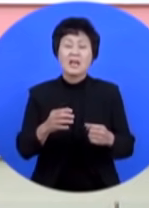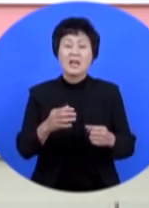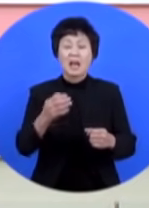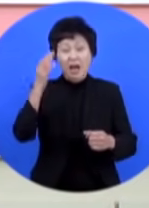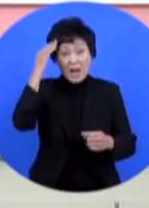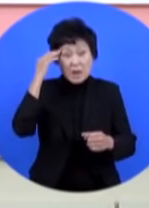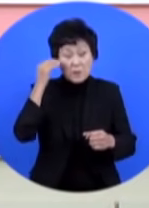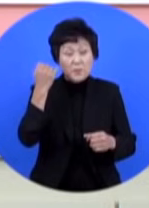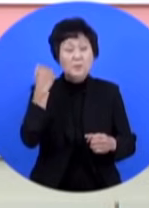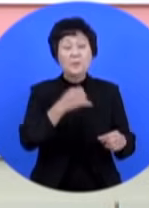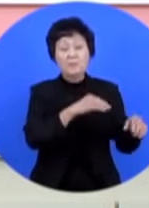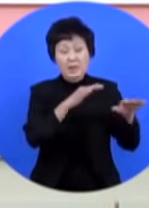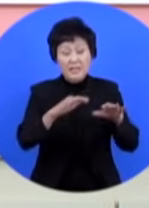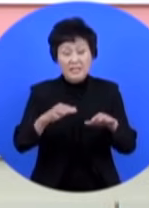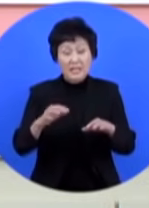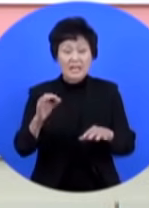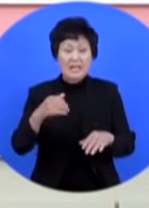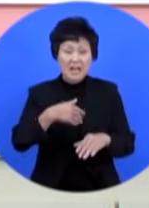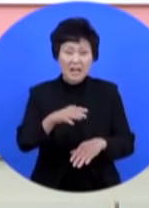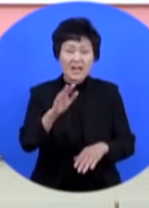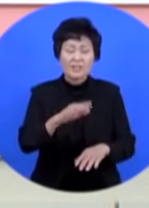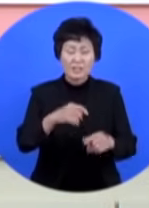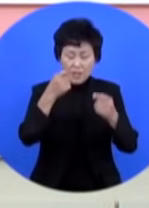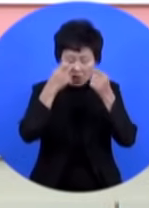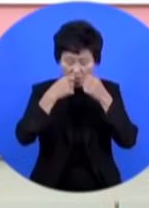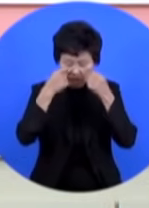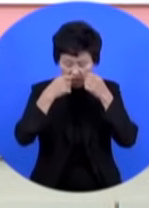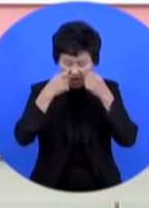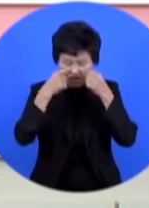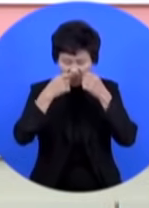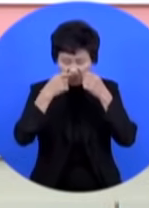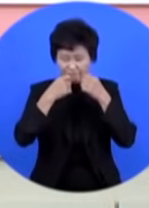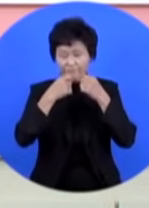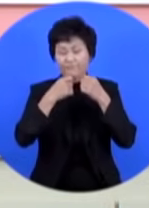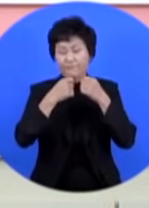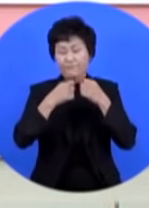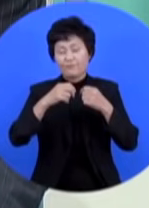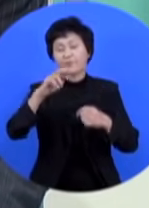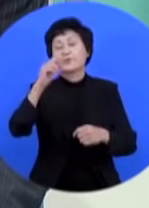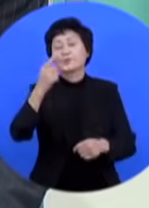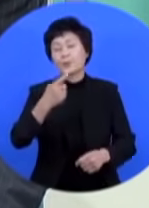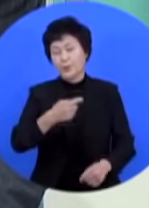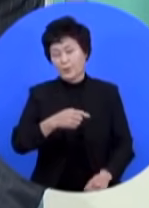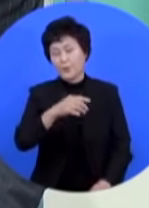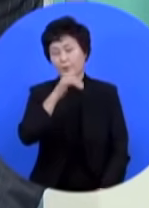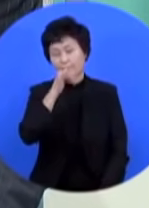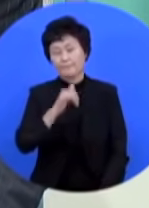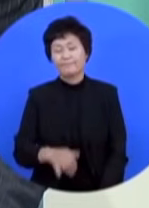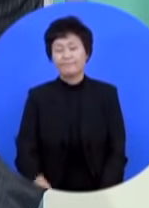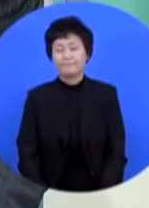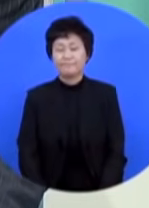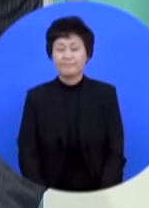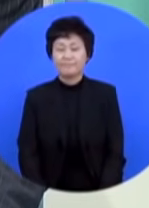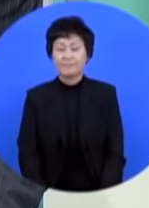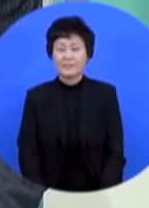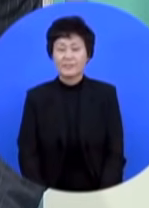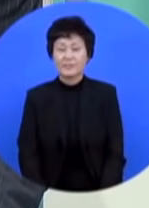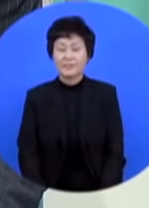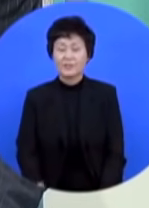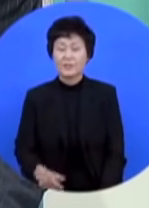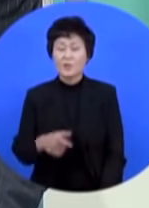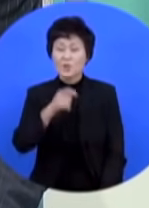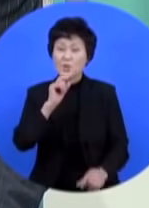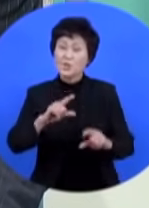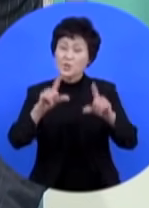여러 번 있었습니다. 네. 그 바다만 봐도 그죠? 지금도 수요일마다 이메일을 기다리고